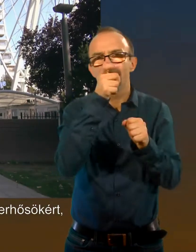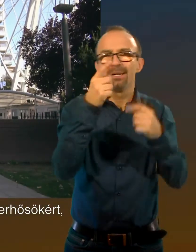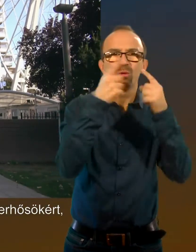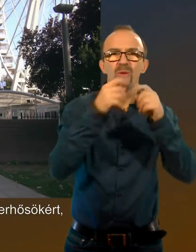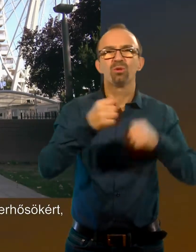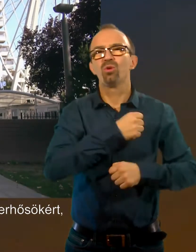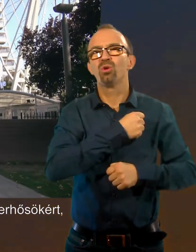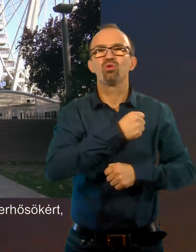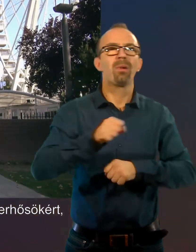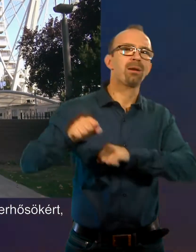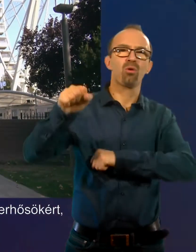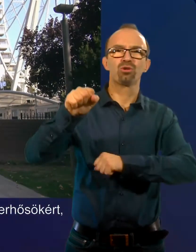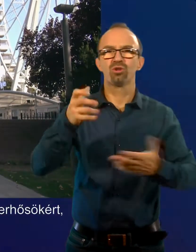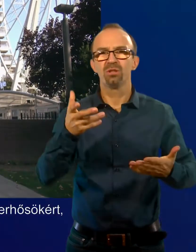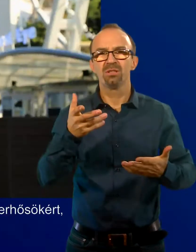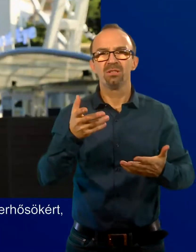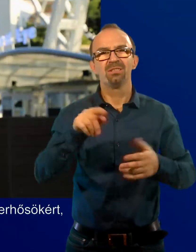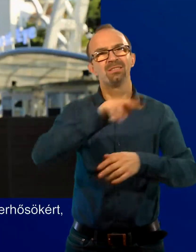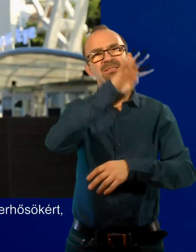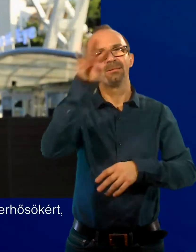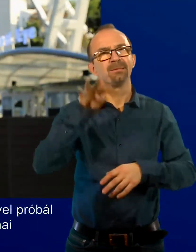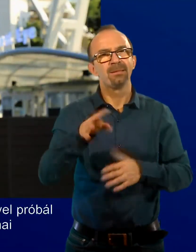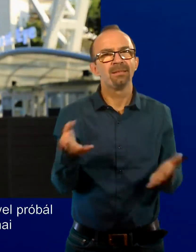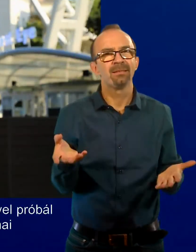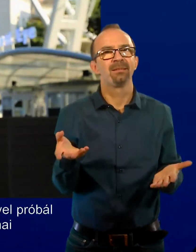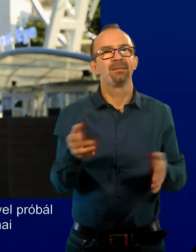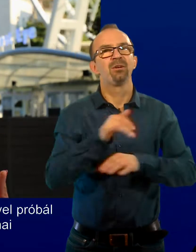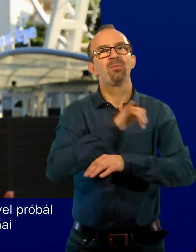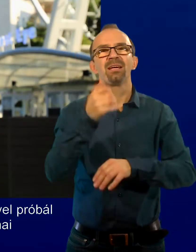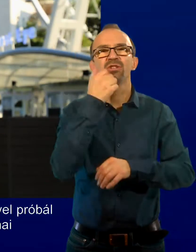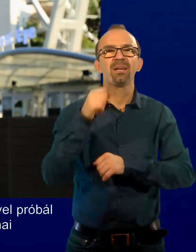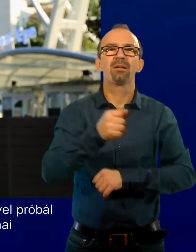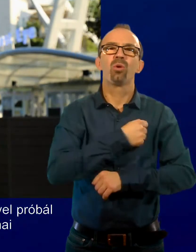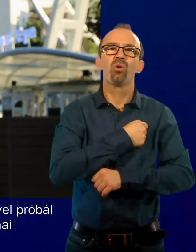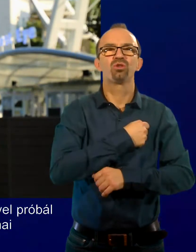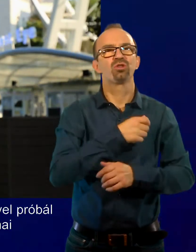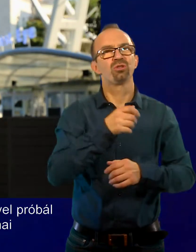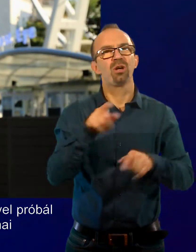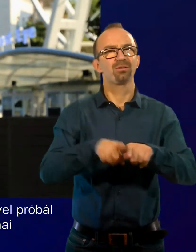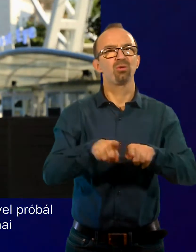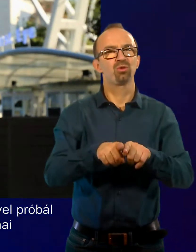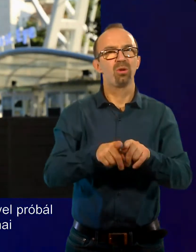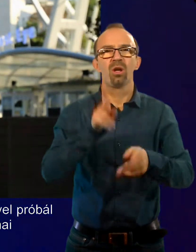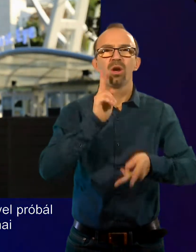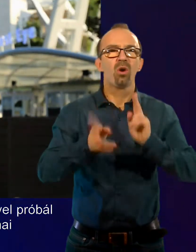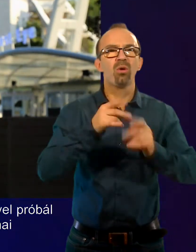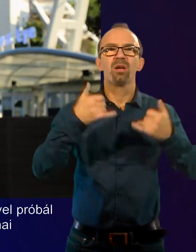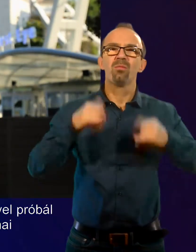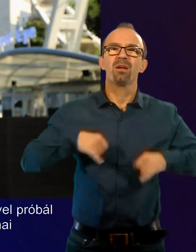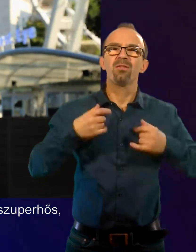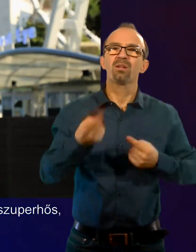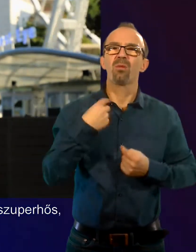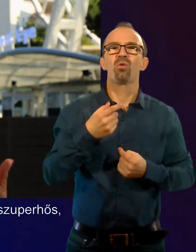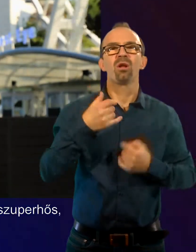különböző szuperhősökért, és ez egy nagy kérdés, hogy hát ugye mindenki a saját hőseivel próbál azonosulni, hogy lehet egy